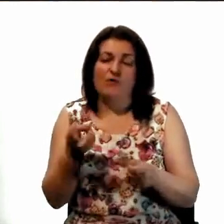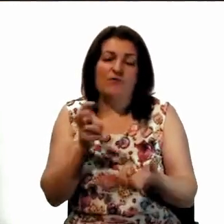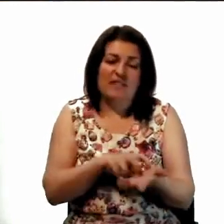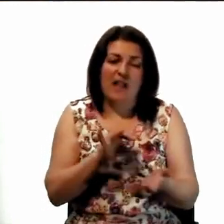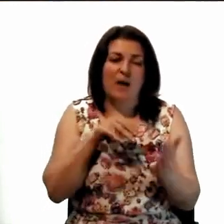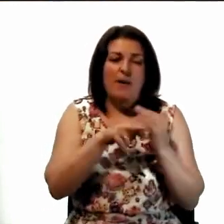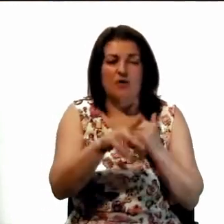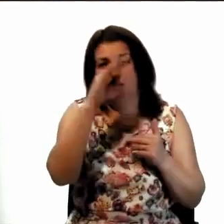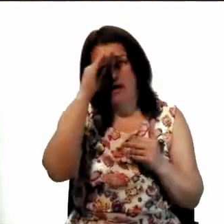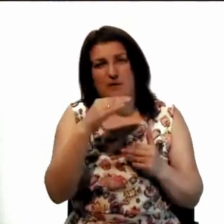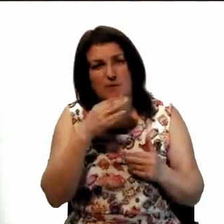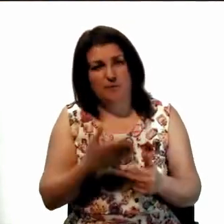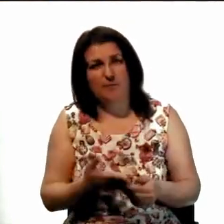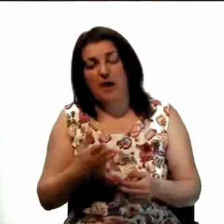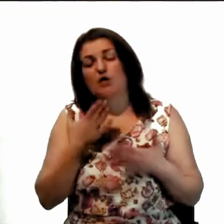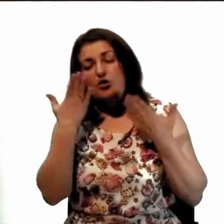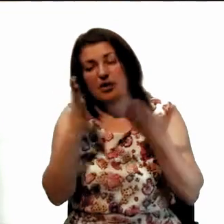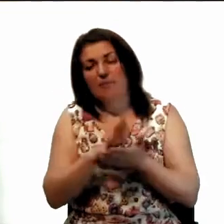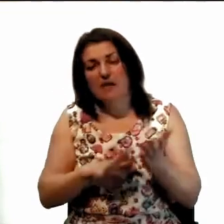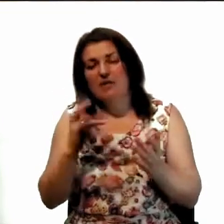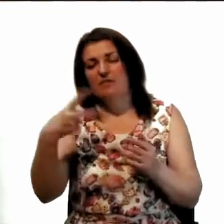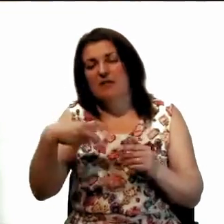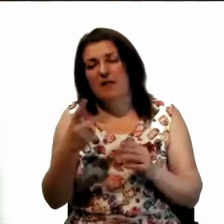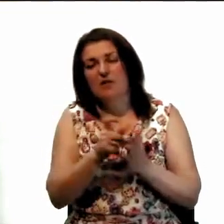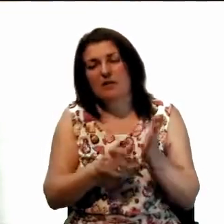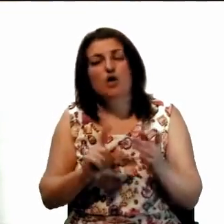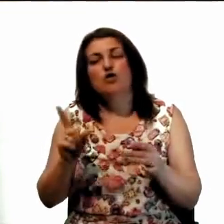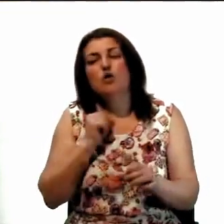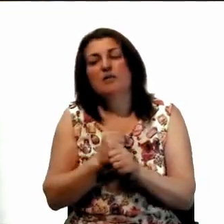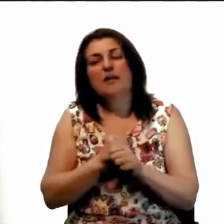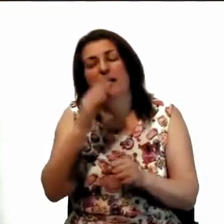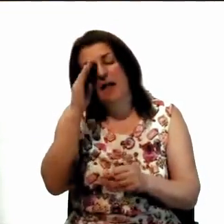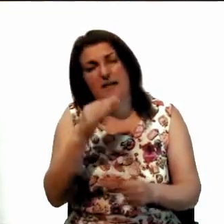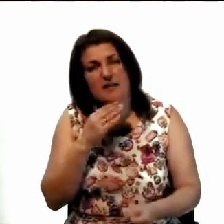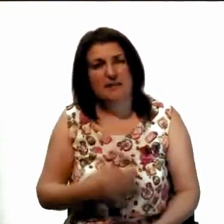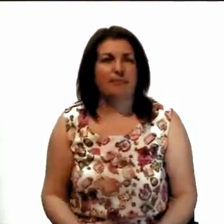отцу. Читаем дальше, с 22 стиха. Что сделал отец?